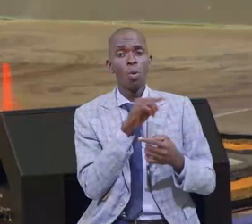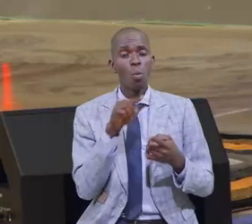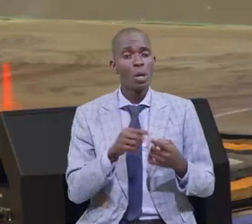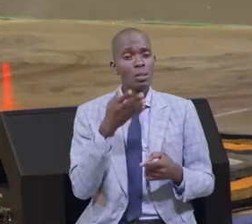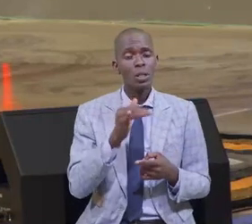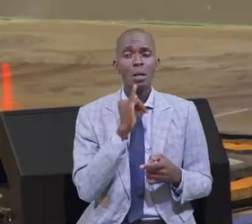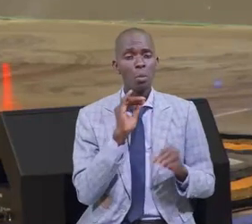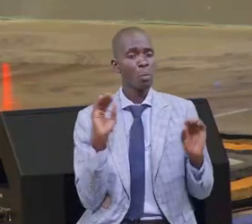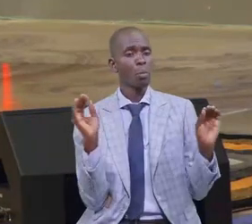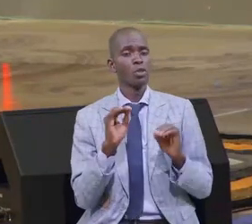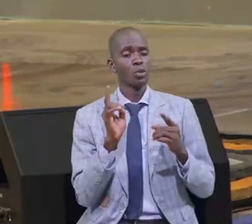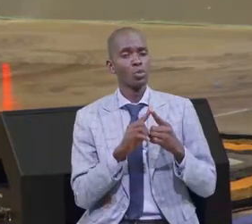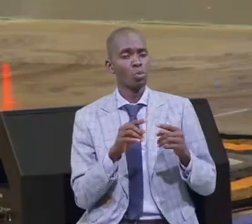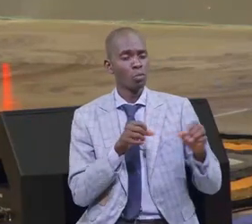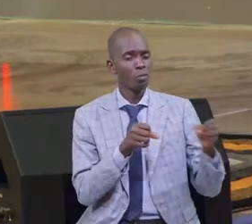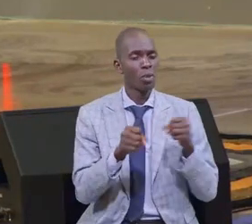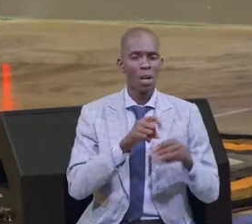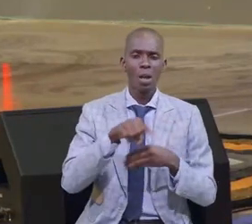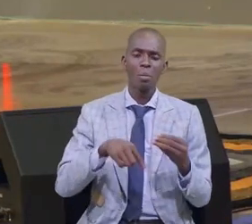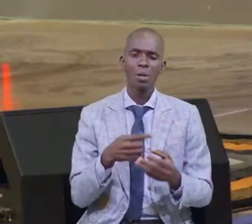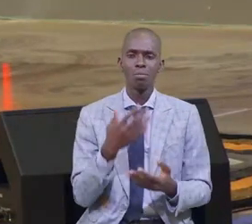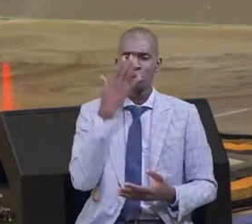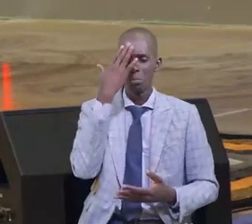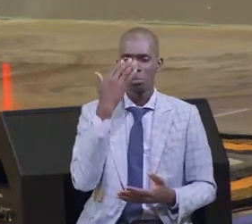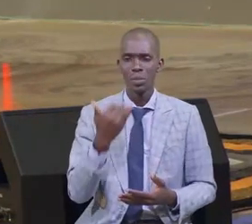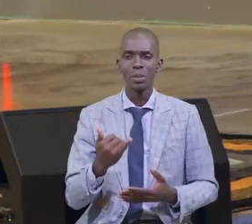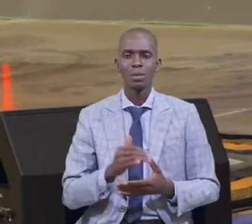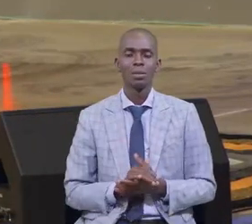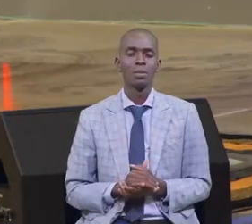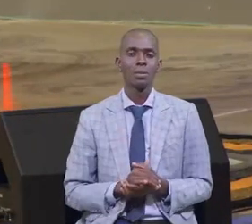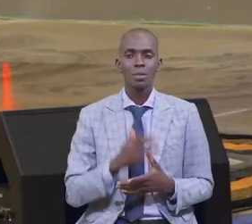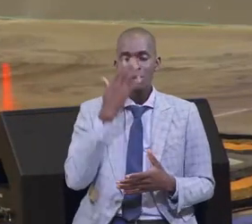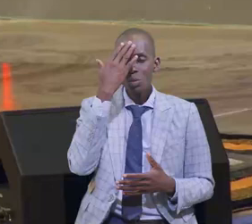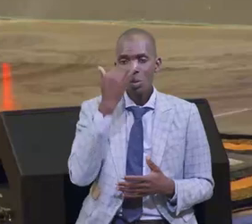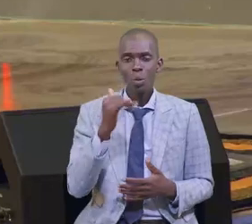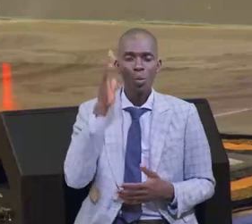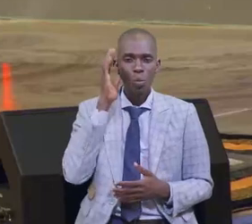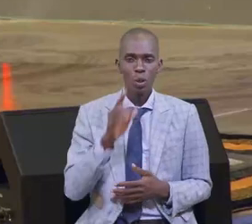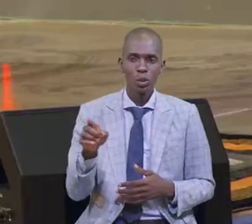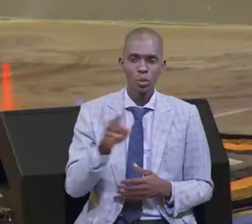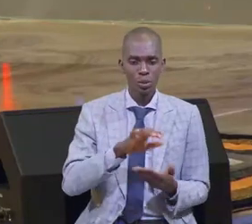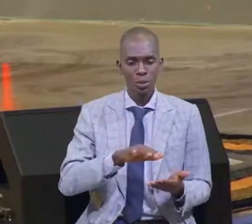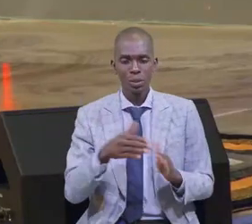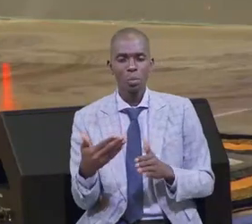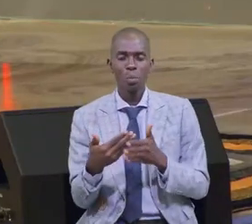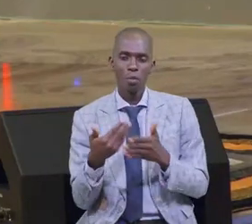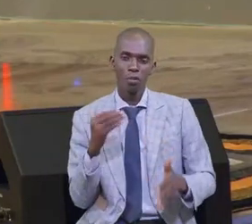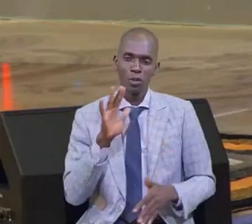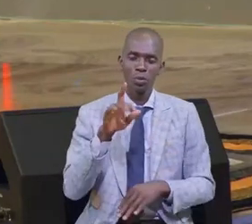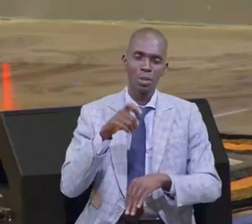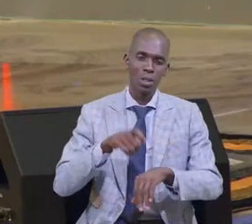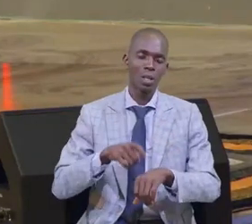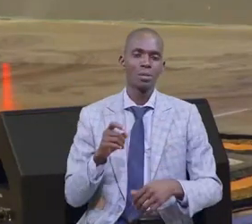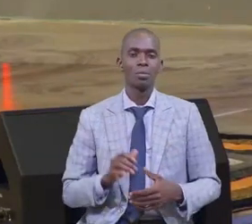pour lutter? Pourquoi vous impliquez dans un combat où il n'y a pas question de se battre?